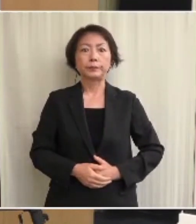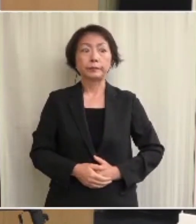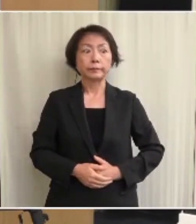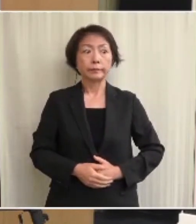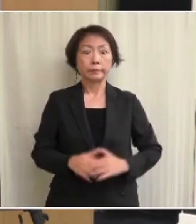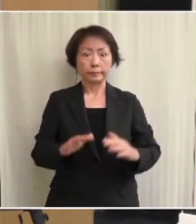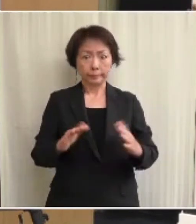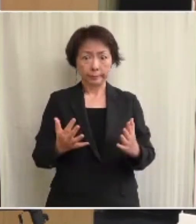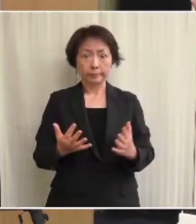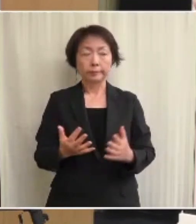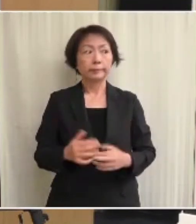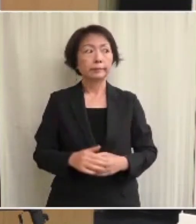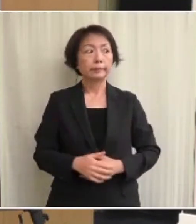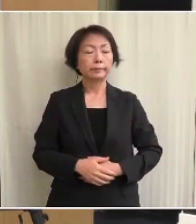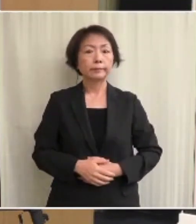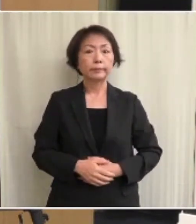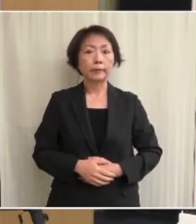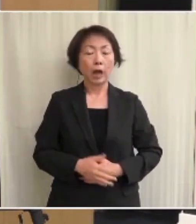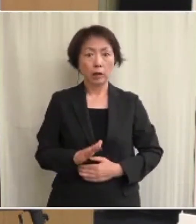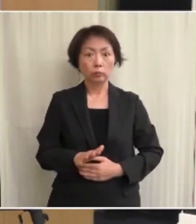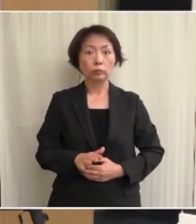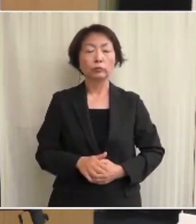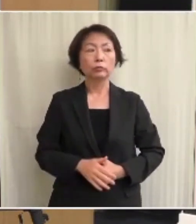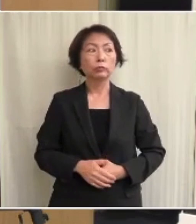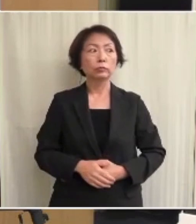ょう。よろしいでしょうか。